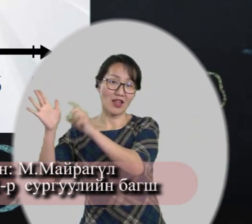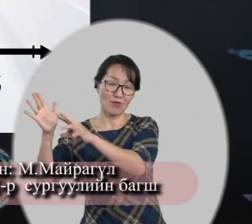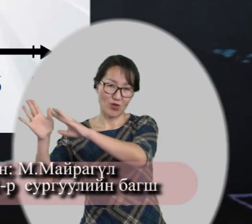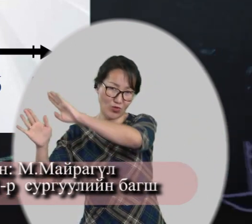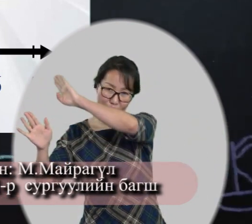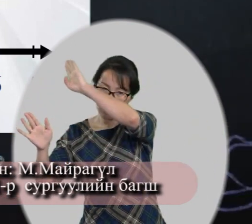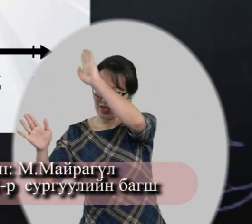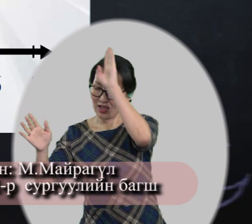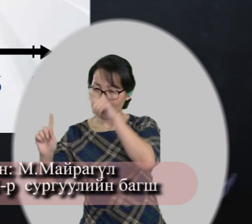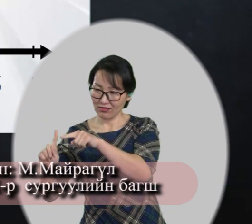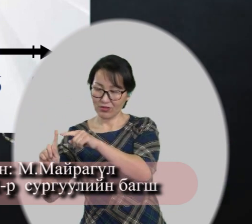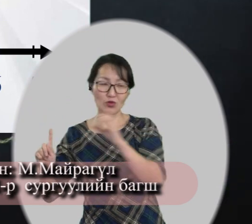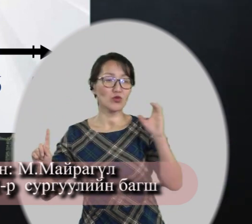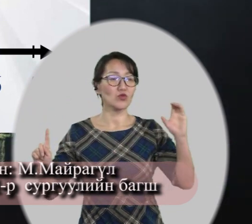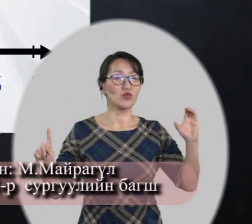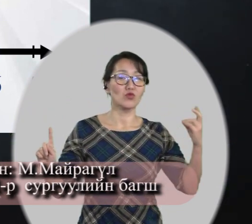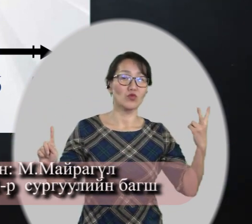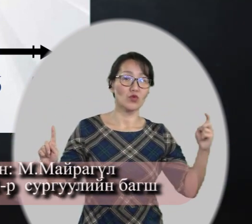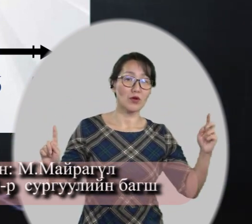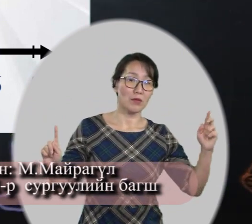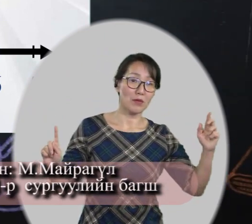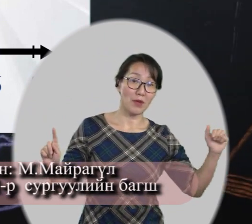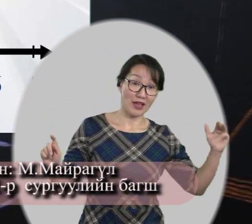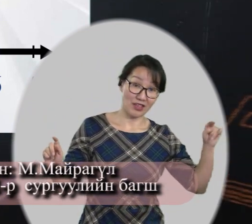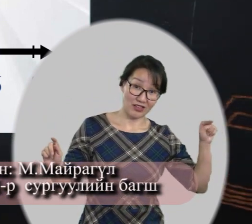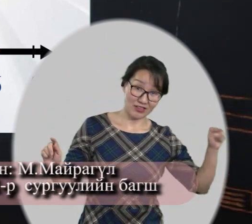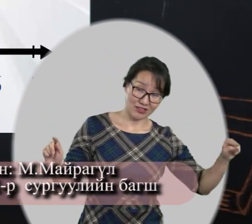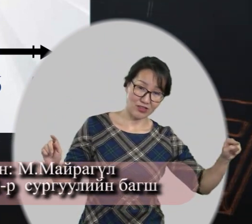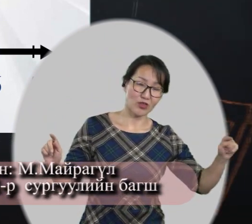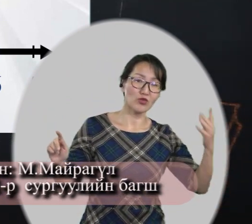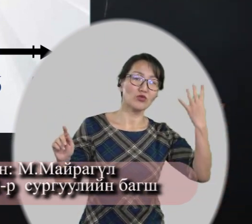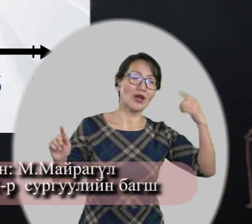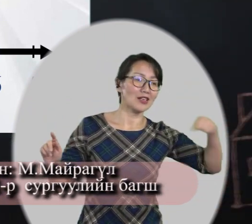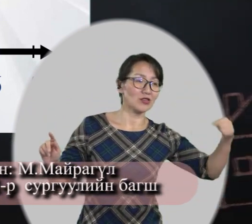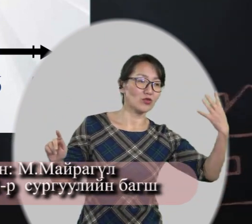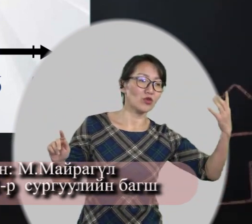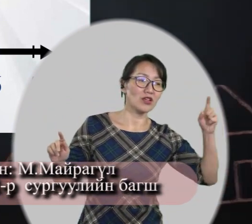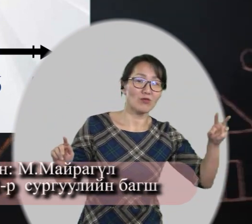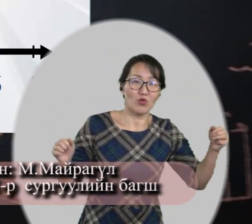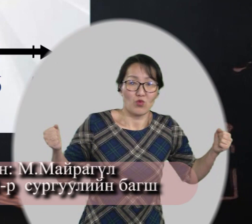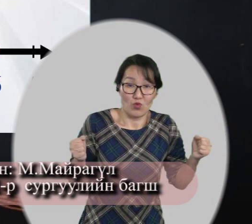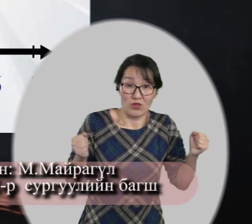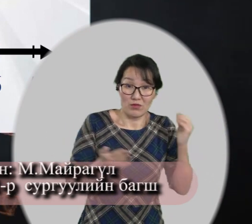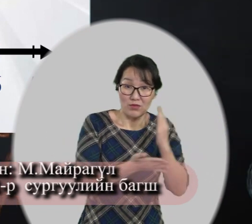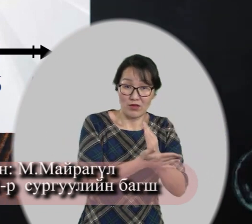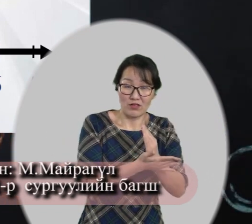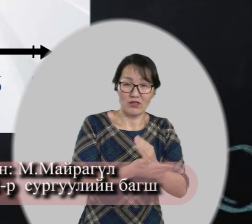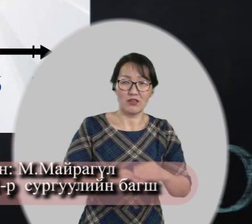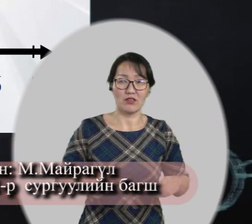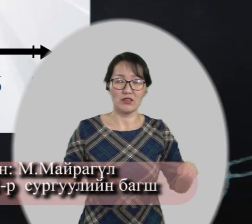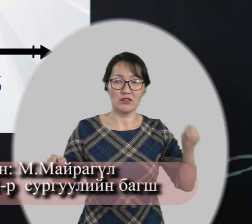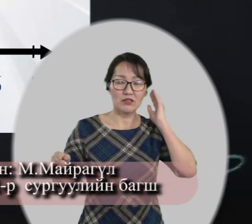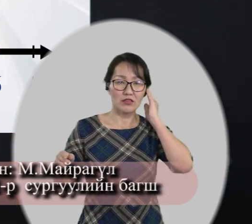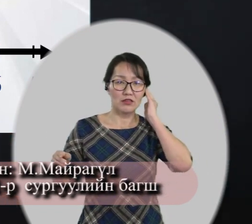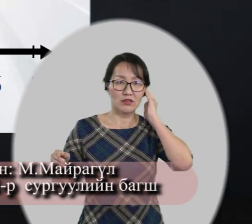6 градус жылы, оны қызыл нүктемен. Сукватрда алу 4 градус суық, оны көк нүктемен белгіледік.